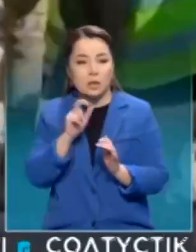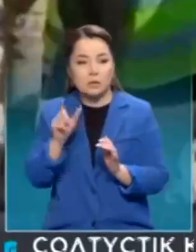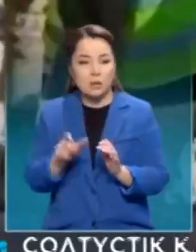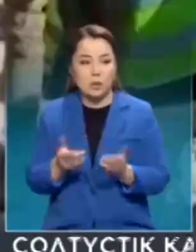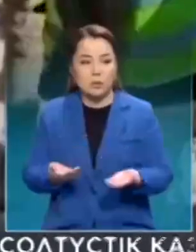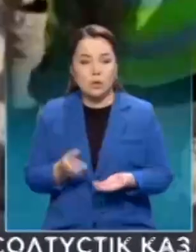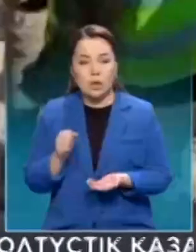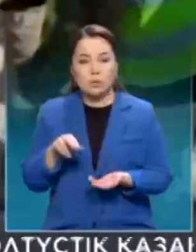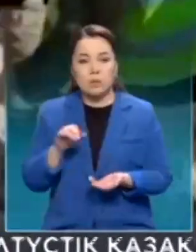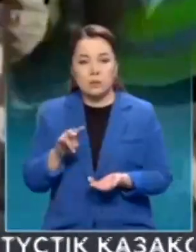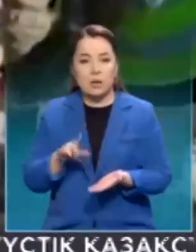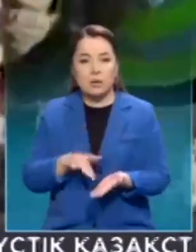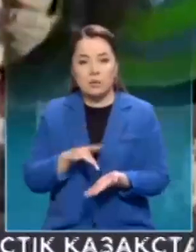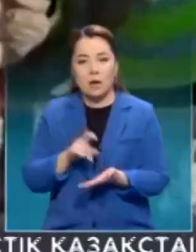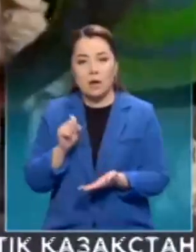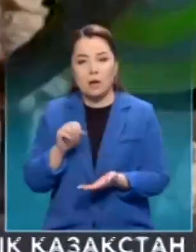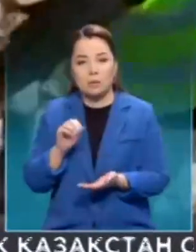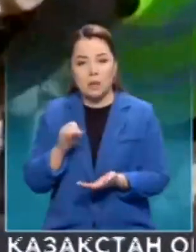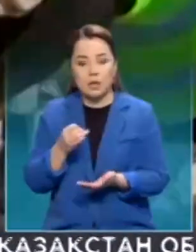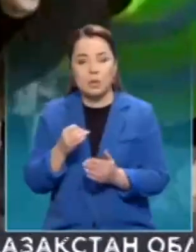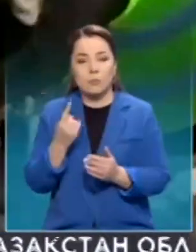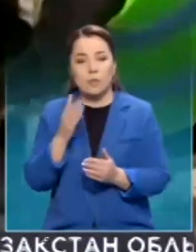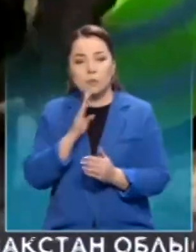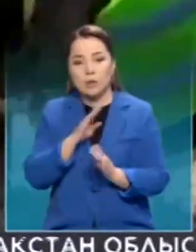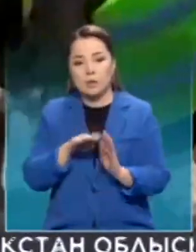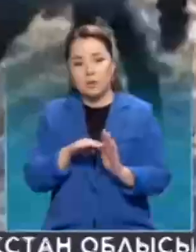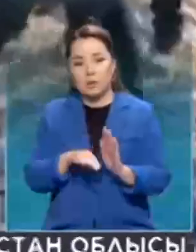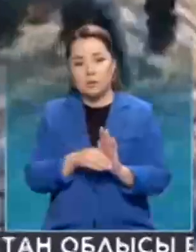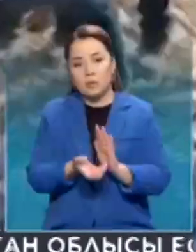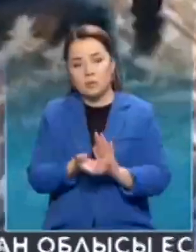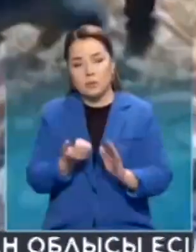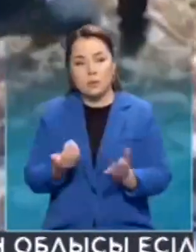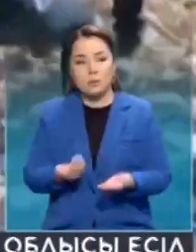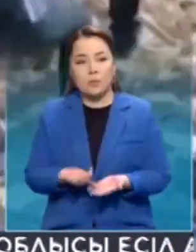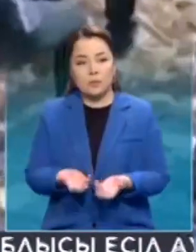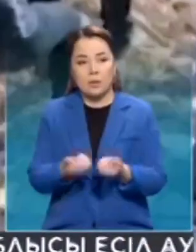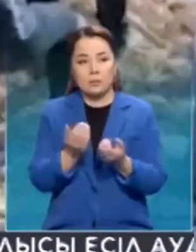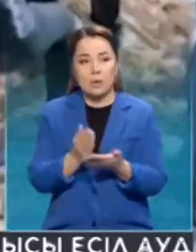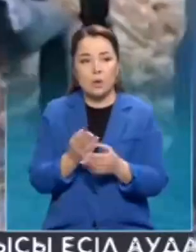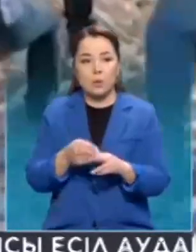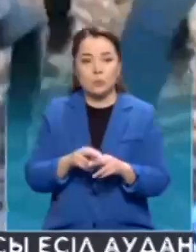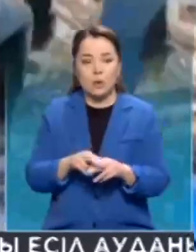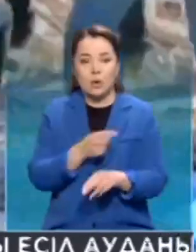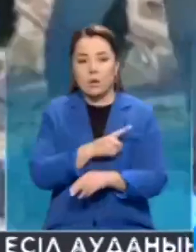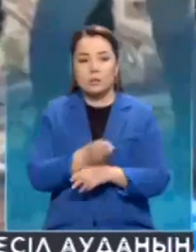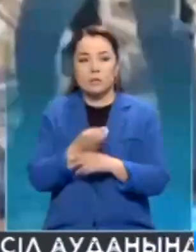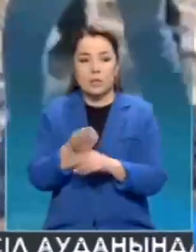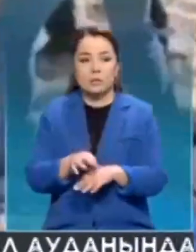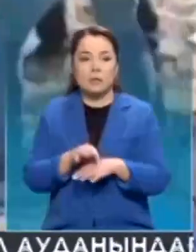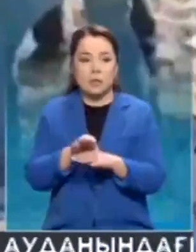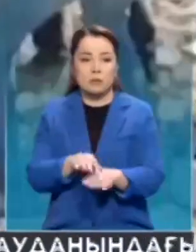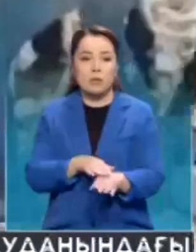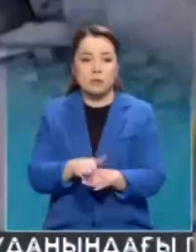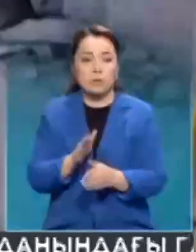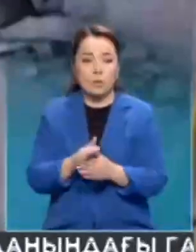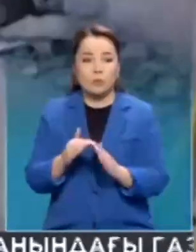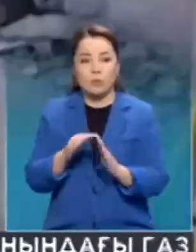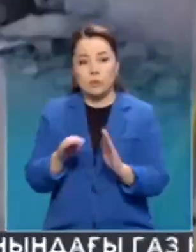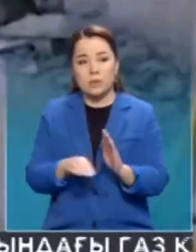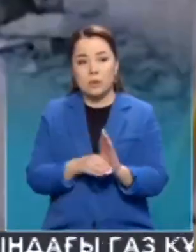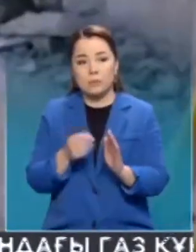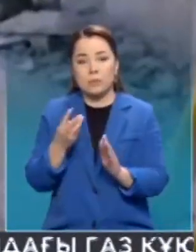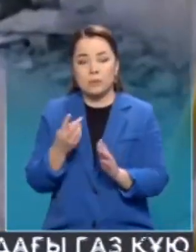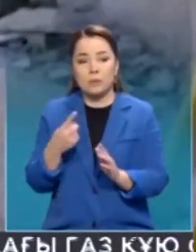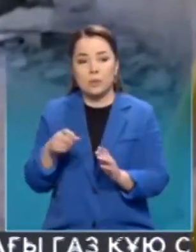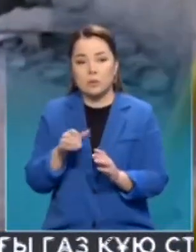тұрғыны, сонымен бірге Хатайда бір әйел қирандылар арасынан аман есен шығарылды. Олар ауруханаға жеткізілген. Сейсенбіде үйінді астында бір